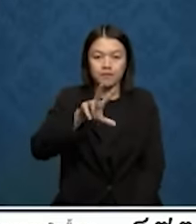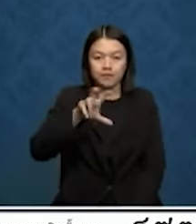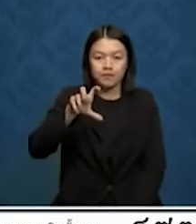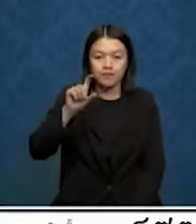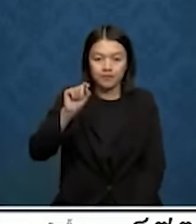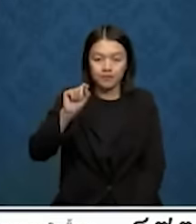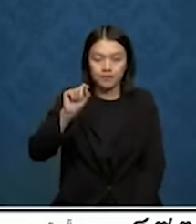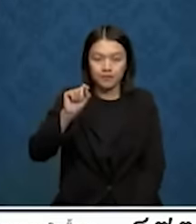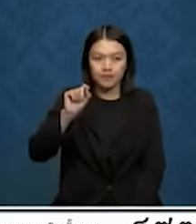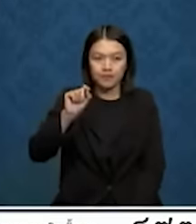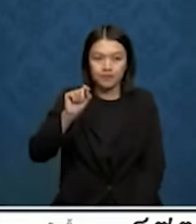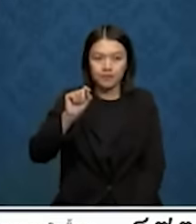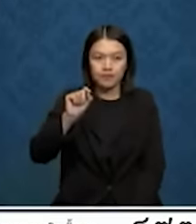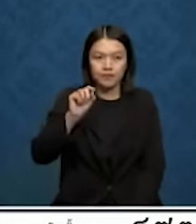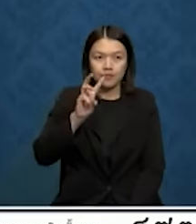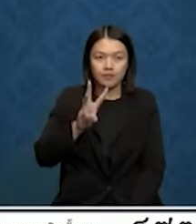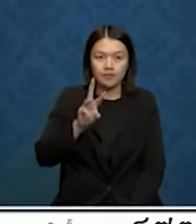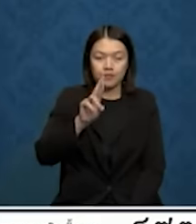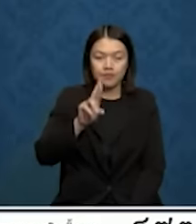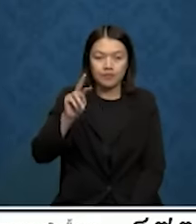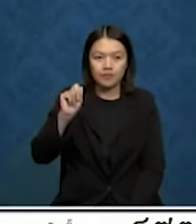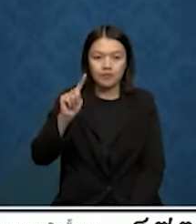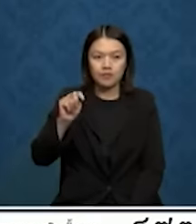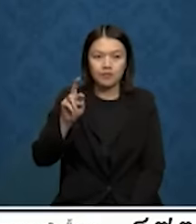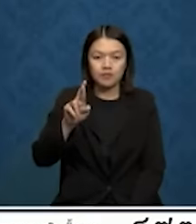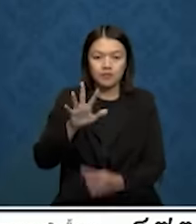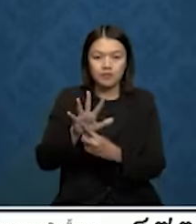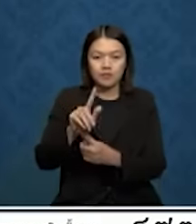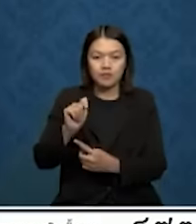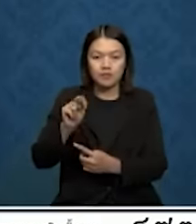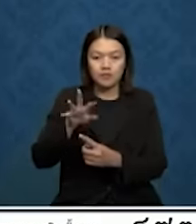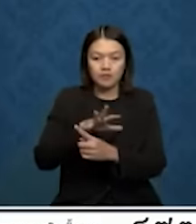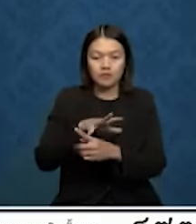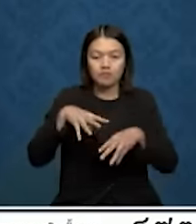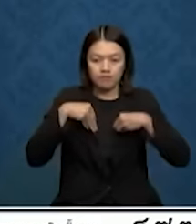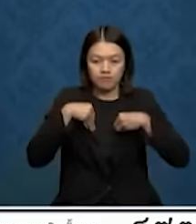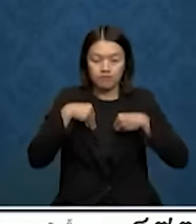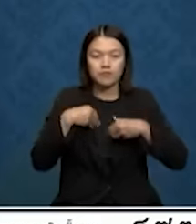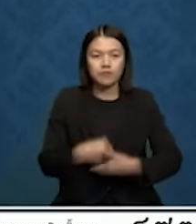320นายวรรณรัตน์ชานุกูล เห็นชอบ